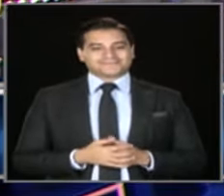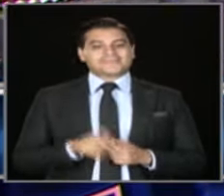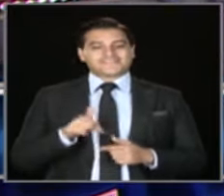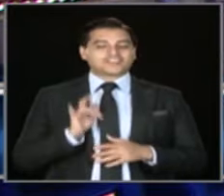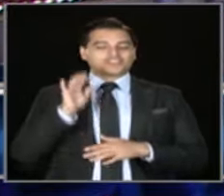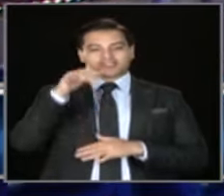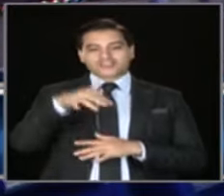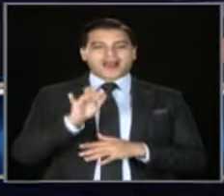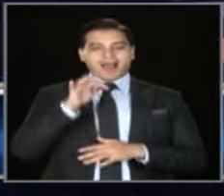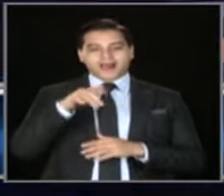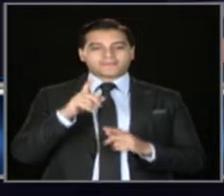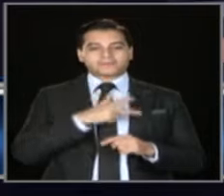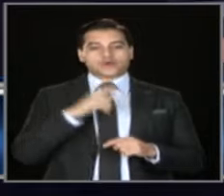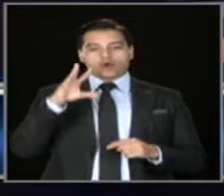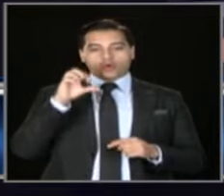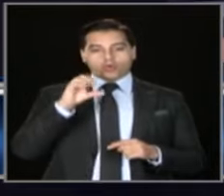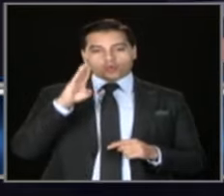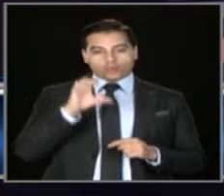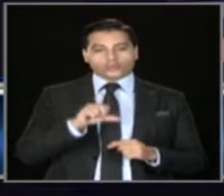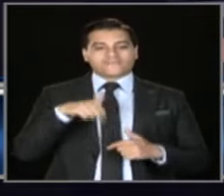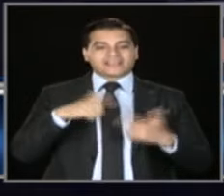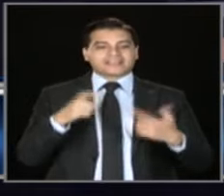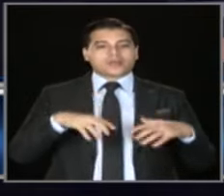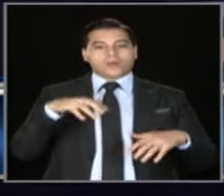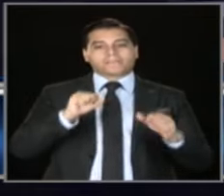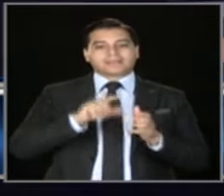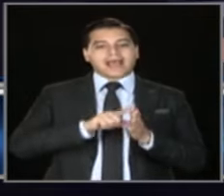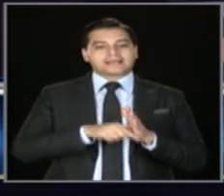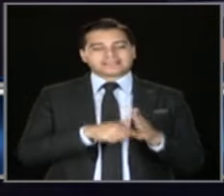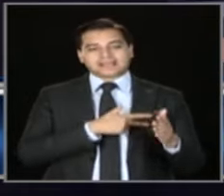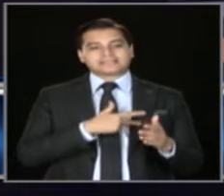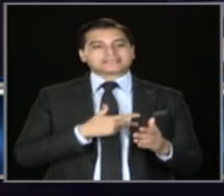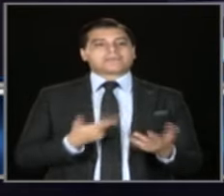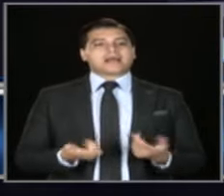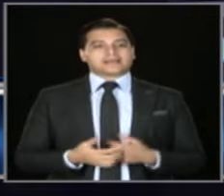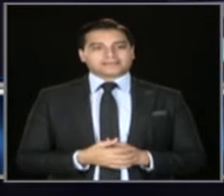يقع شلال هوكو باحدى الدول الاسيويه، فما هي؟